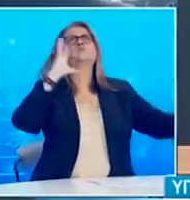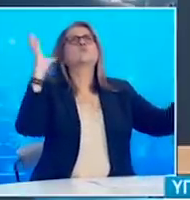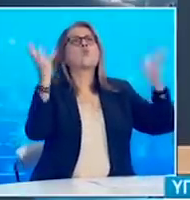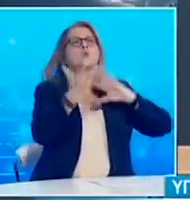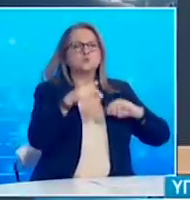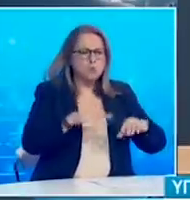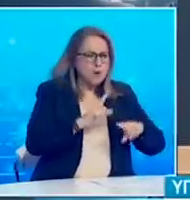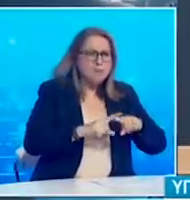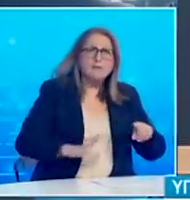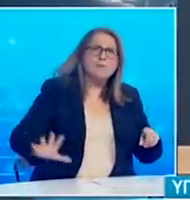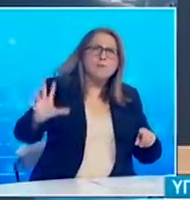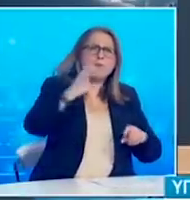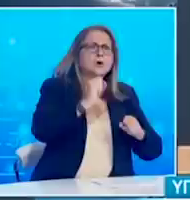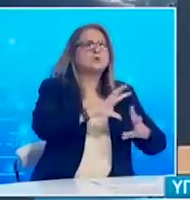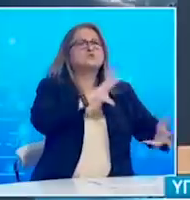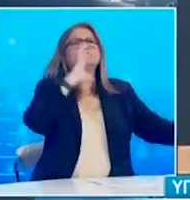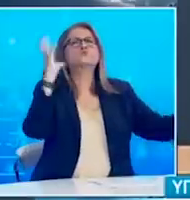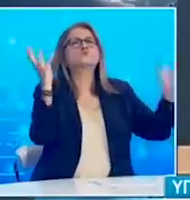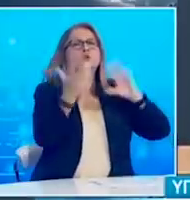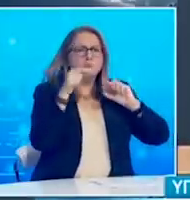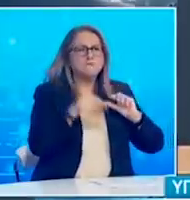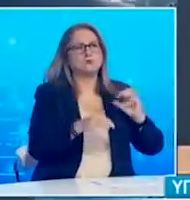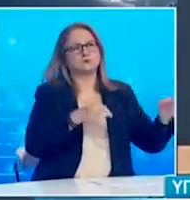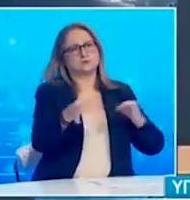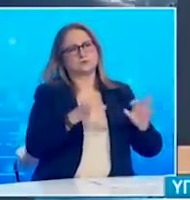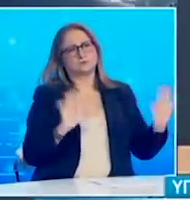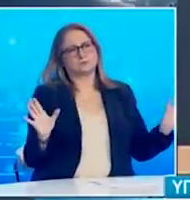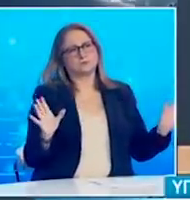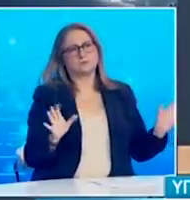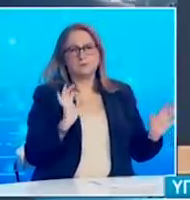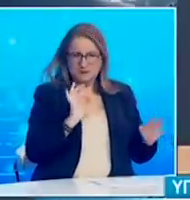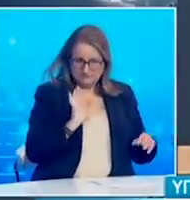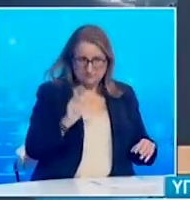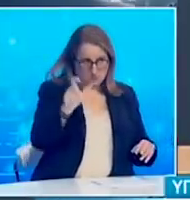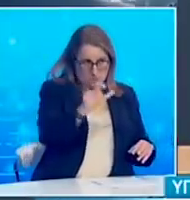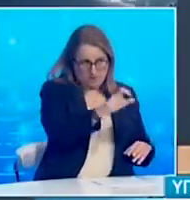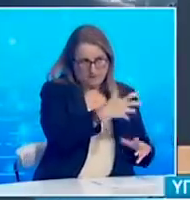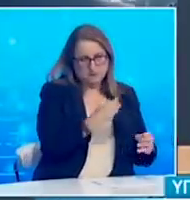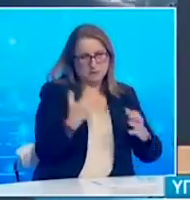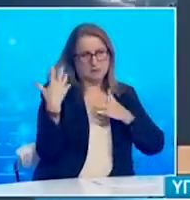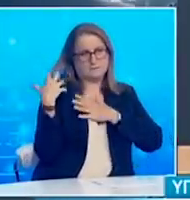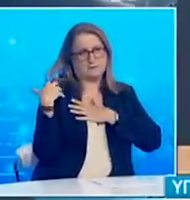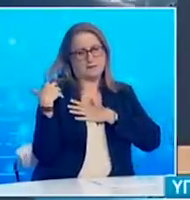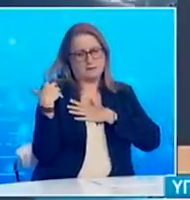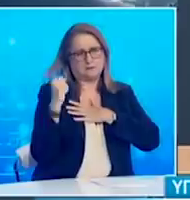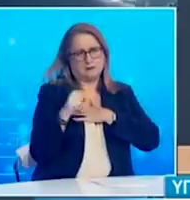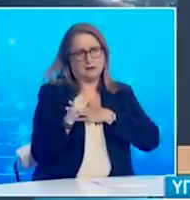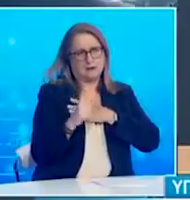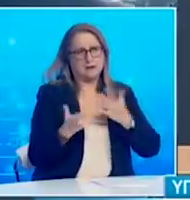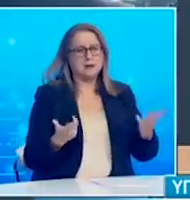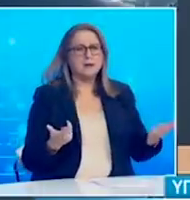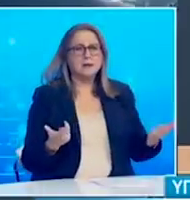απέναντι σε αυτό. Και προφανώς υπάρχει και ζήτημα επιμέρους ατομικής ευθύνης. Αλλά αφορά ελάχιστους σε